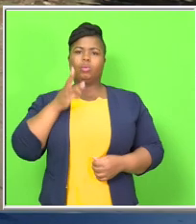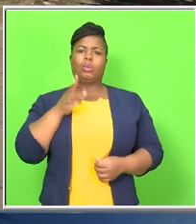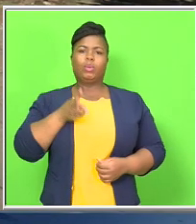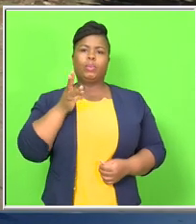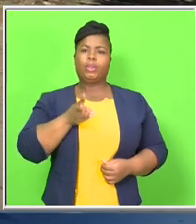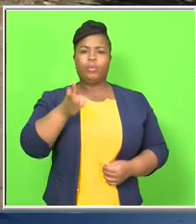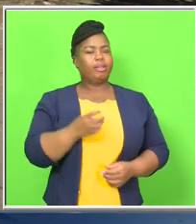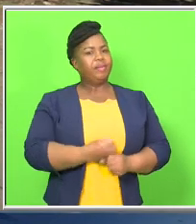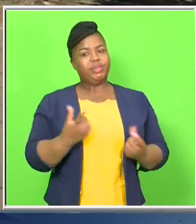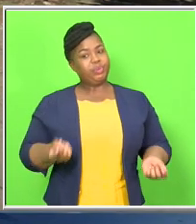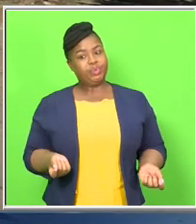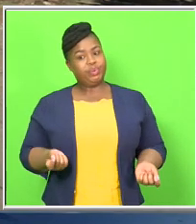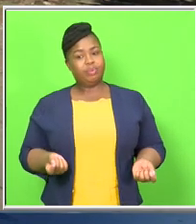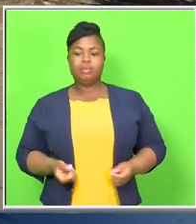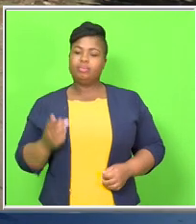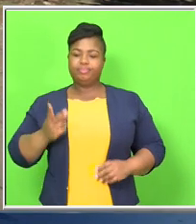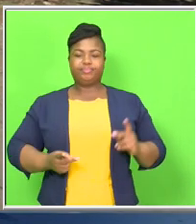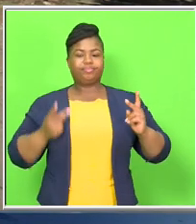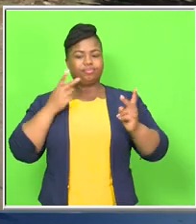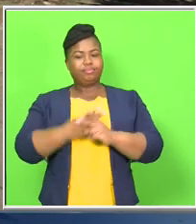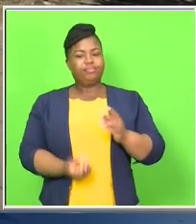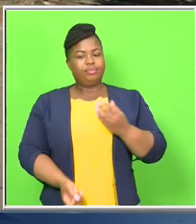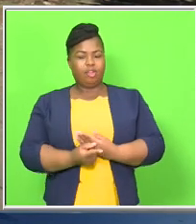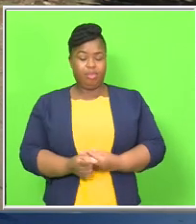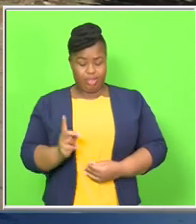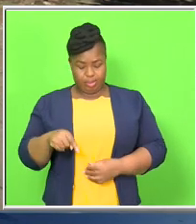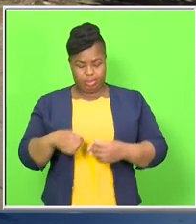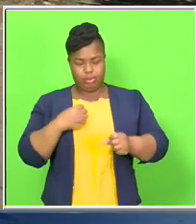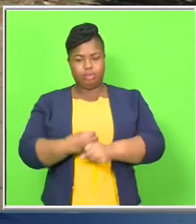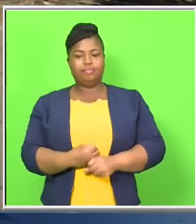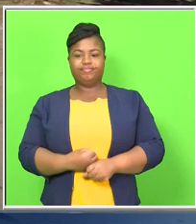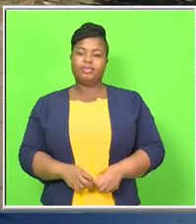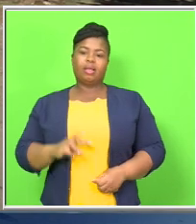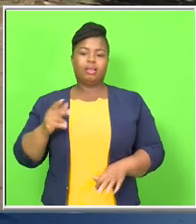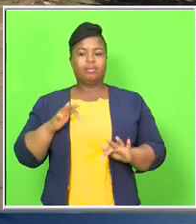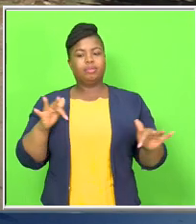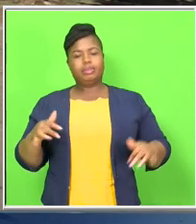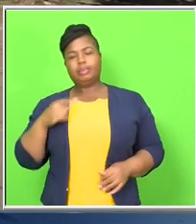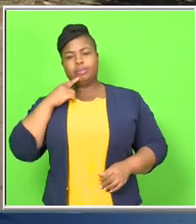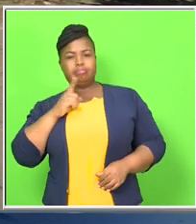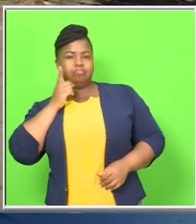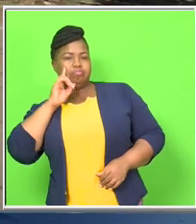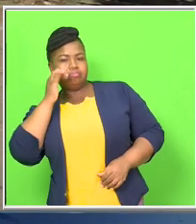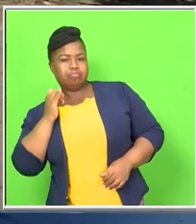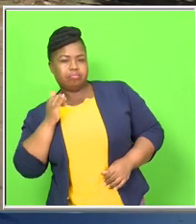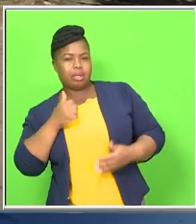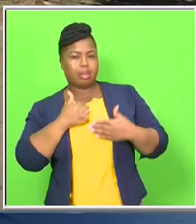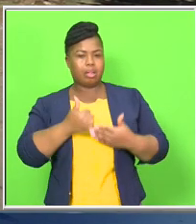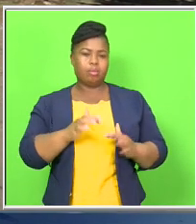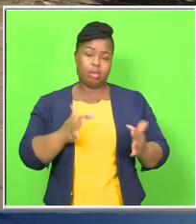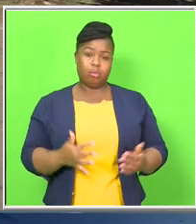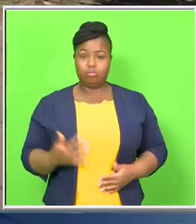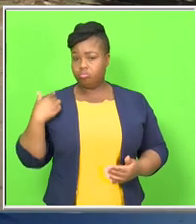siyasigelo yishali Kwa pinde kwa kalapansi na glu nyamu Bafiga banye ngati bazope kutisizosizagali